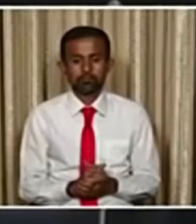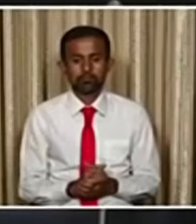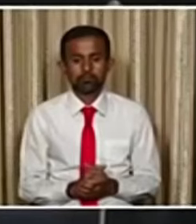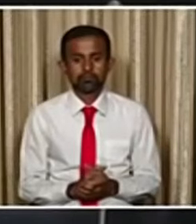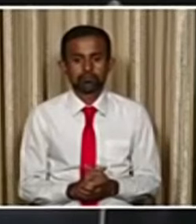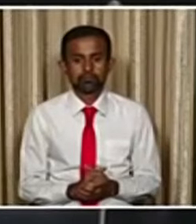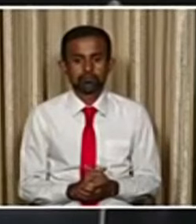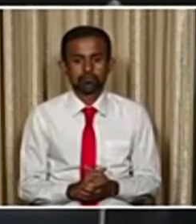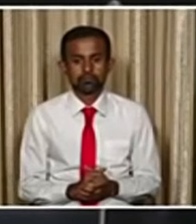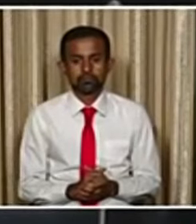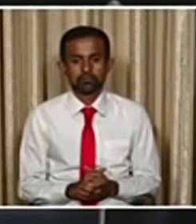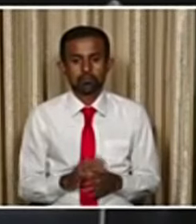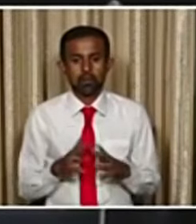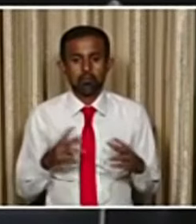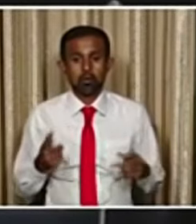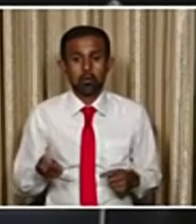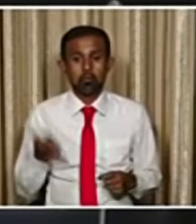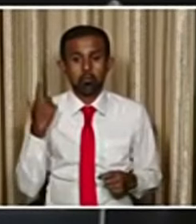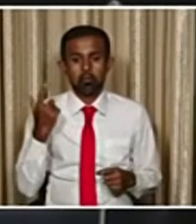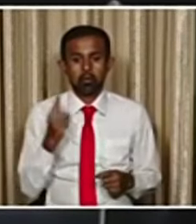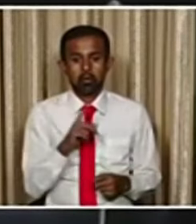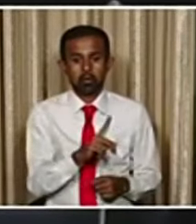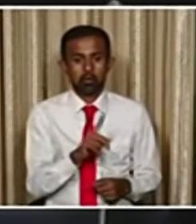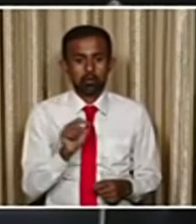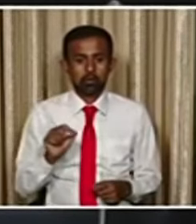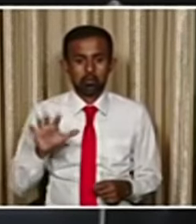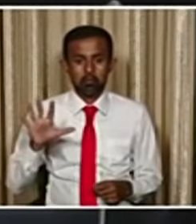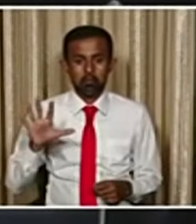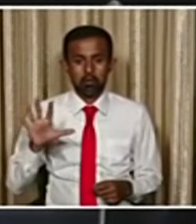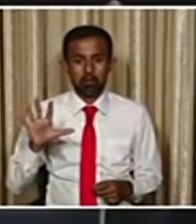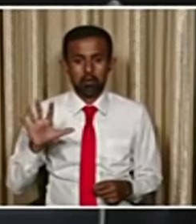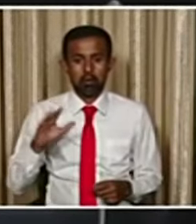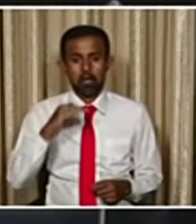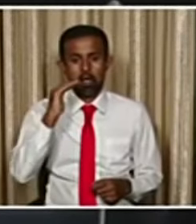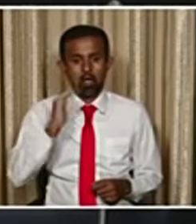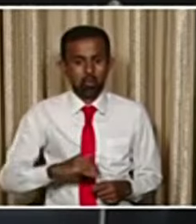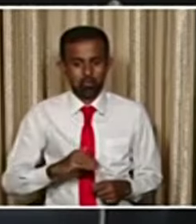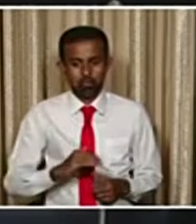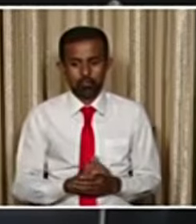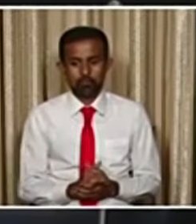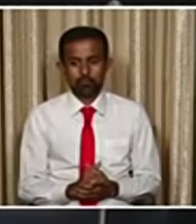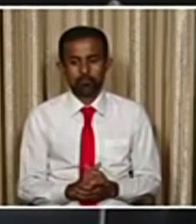කරලා බලන්නට කියලා. උද්ධමනය 1.5%කට අඩු වෙලා තියෙනවා.